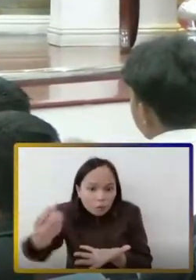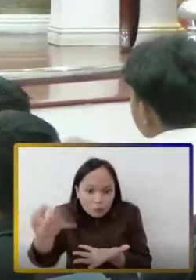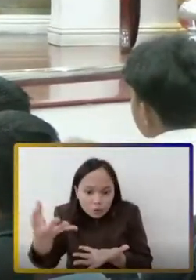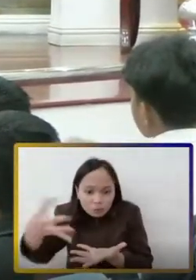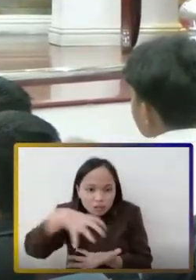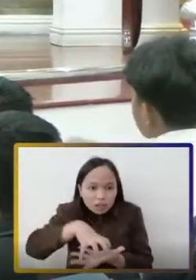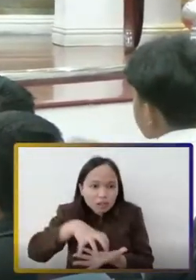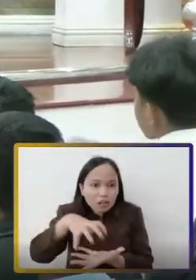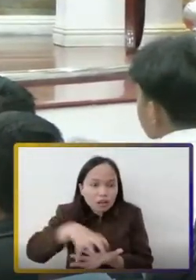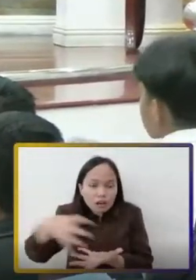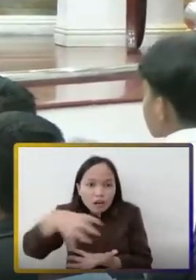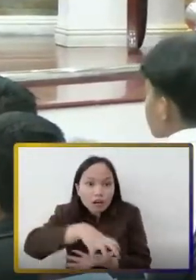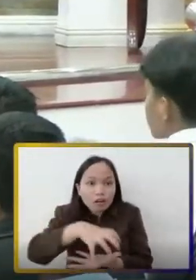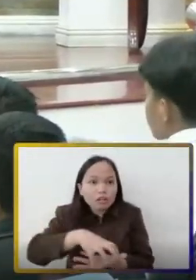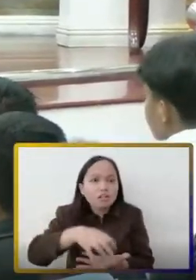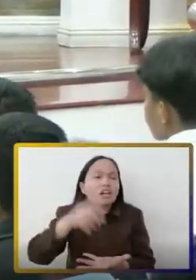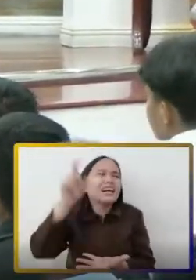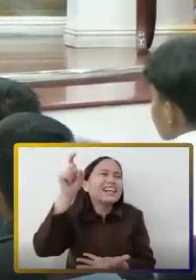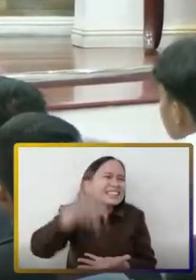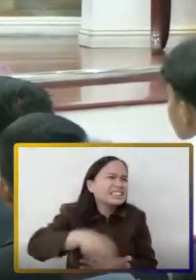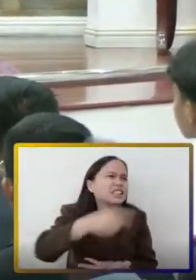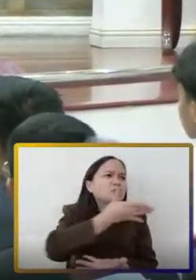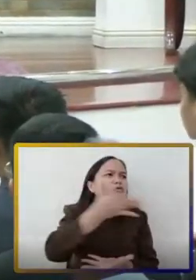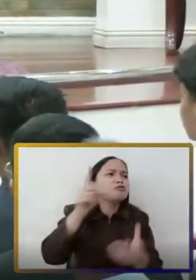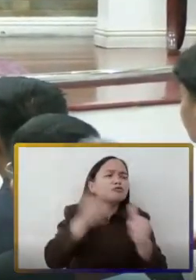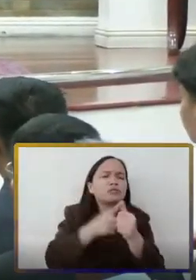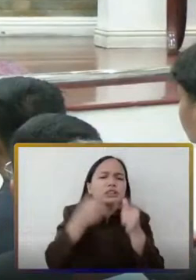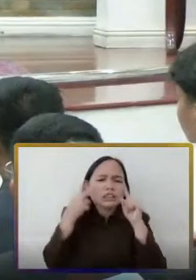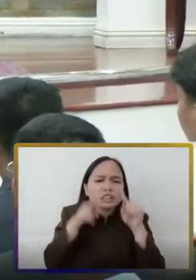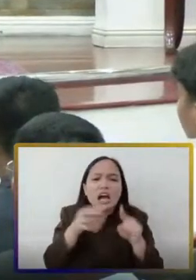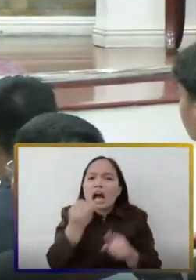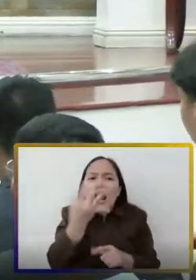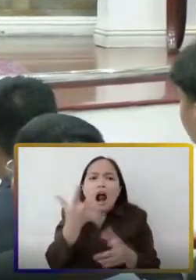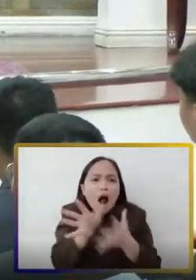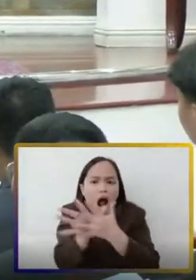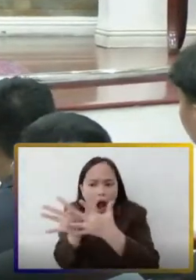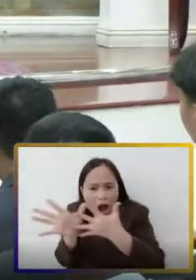dyan, tignan mo naman kung ilan pang kasunod mo.